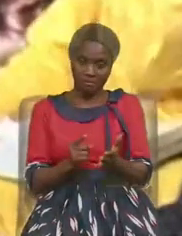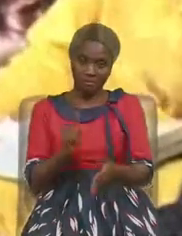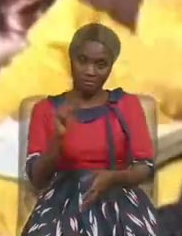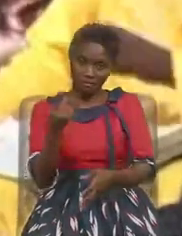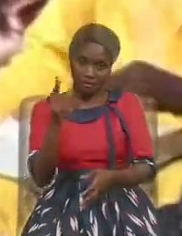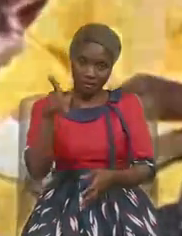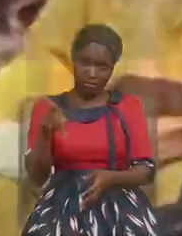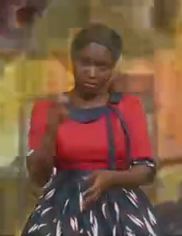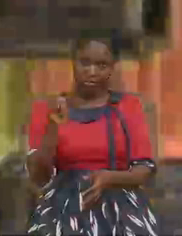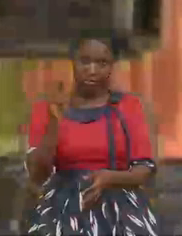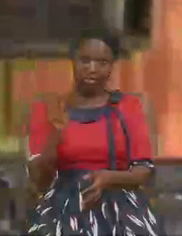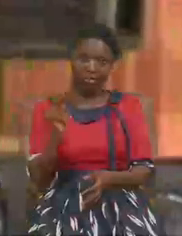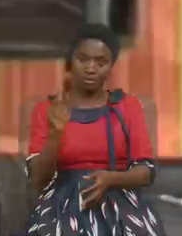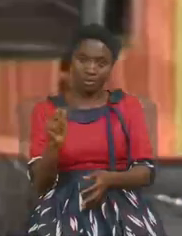3.